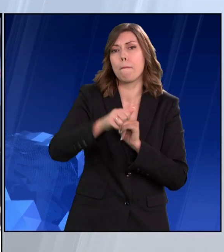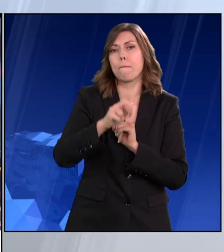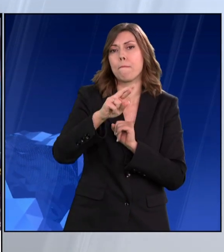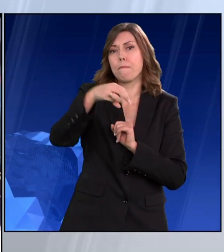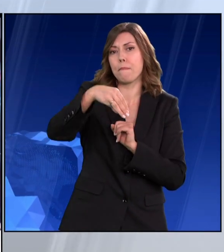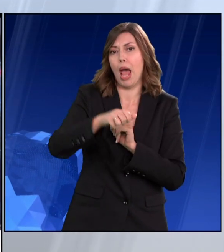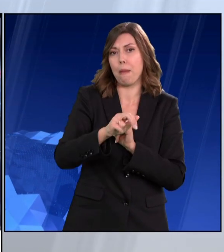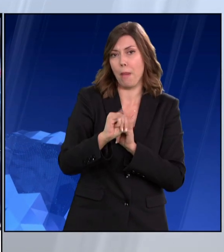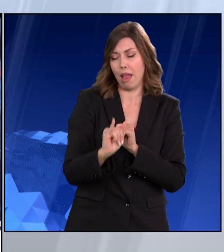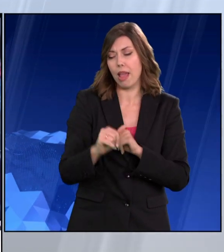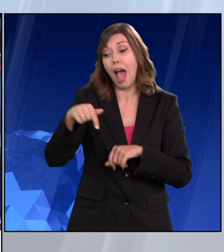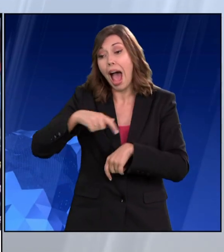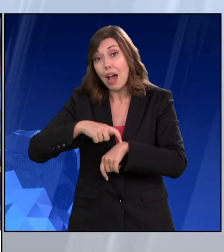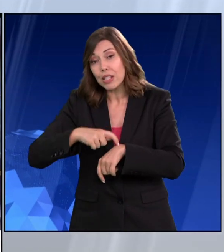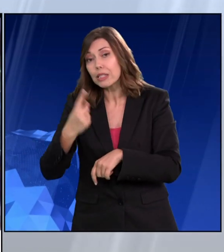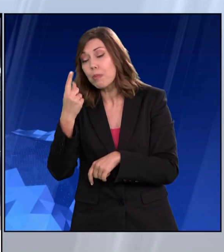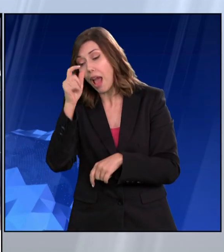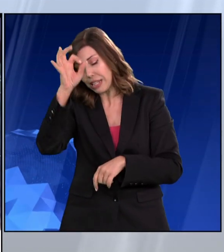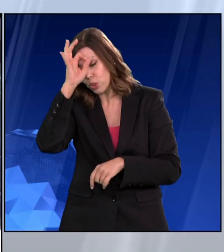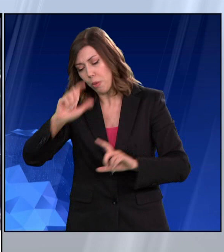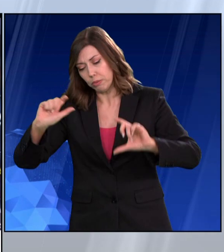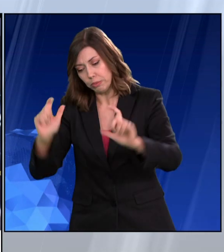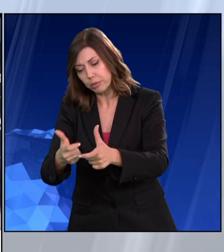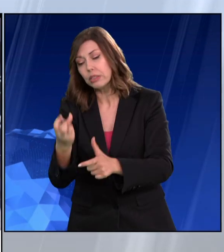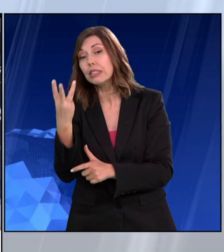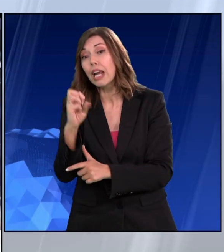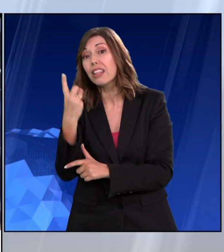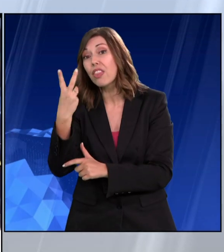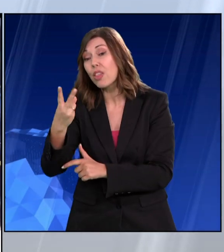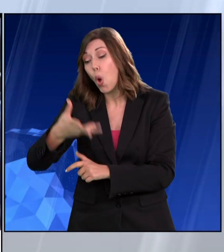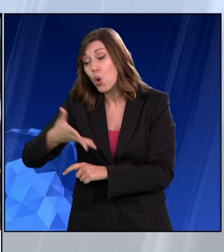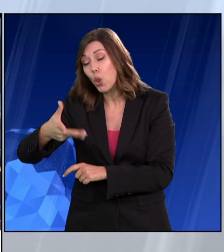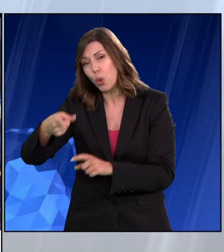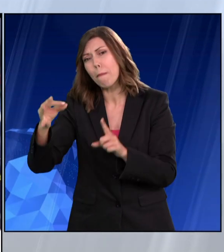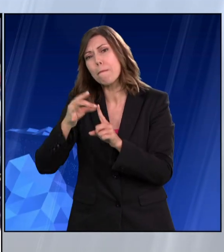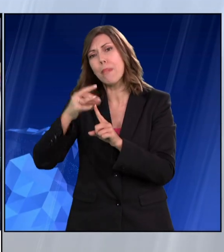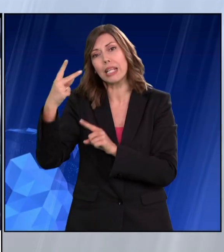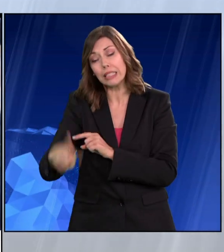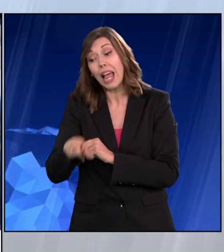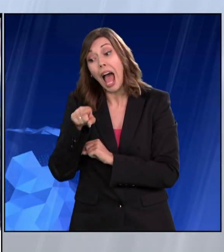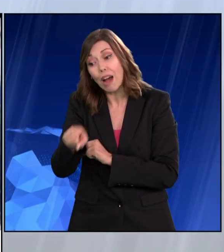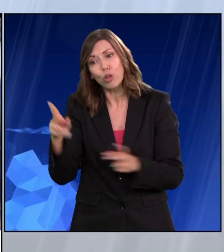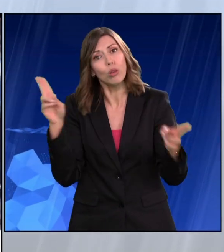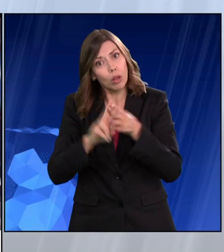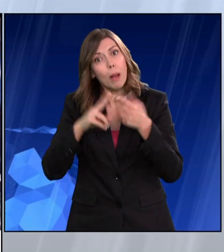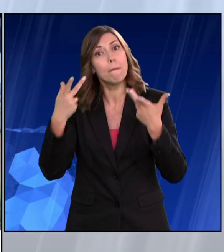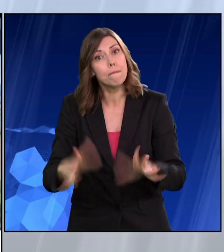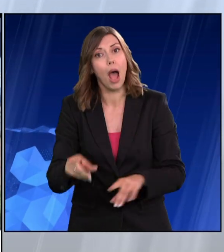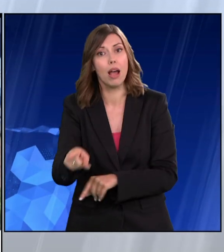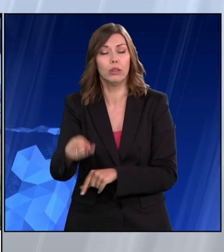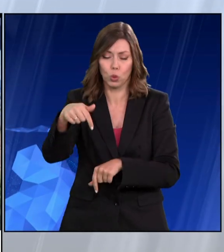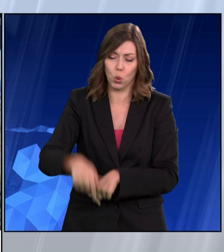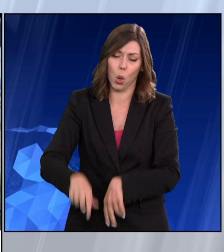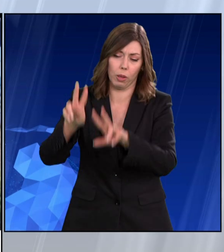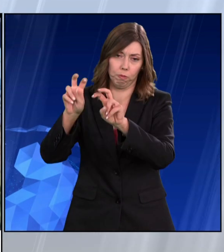ένας 32χρονος από το Πακιστάν, ο οποίος φέρεται να ήταν το τελευταίο άτομο που συναντήθηκε με την 27χρονη. Σύμφωνα με